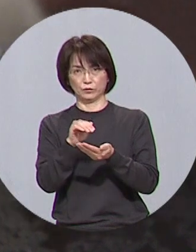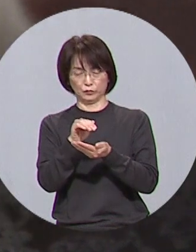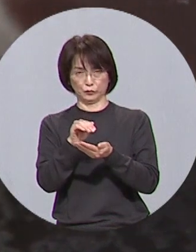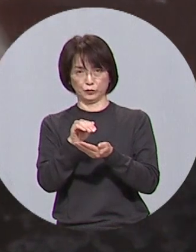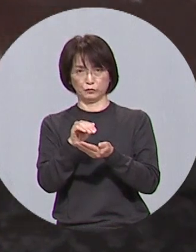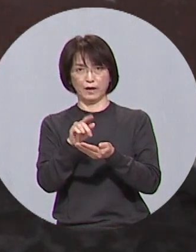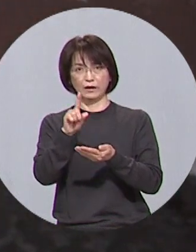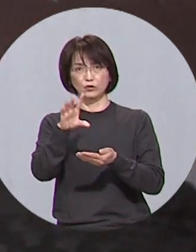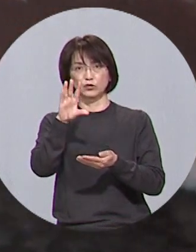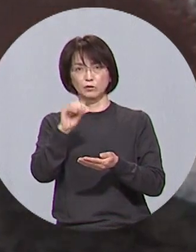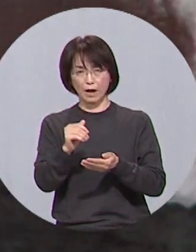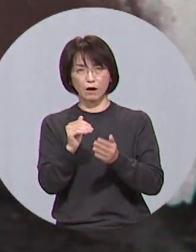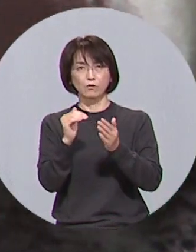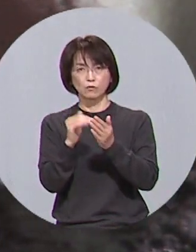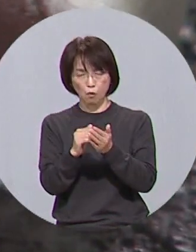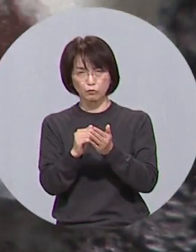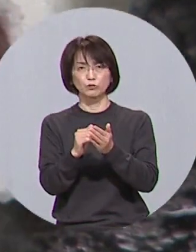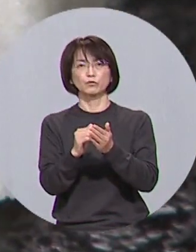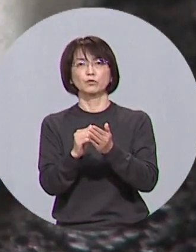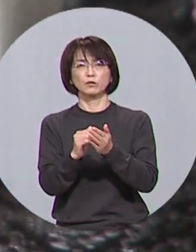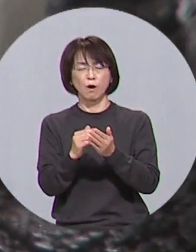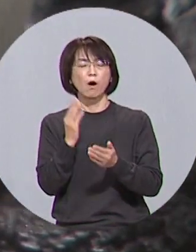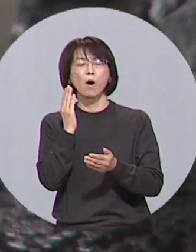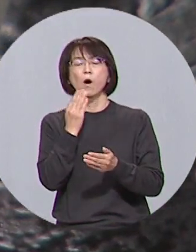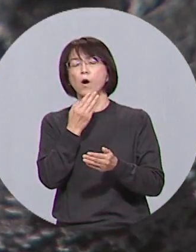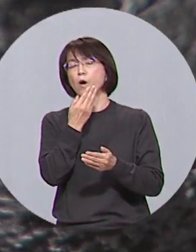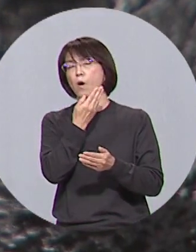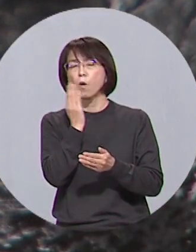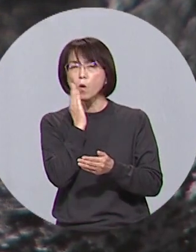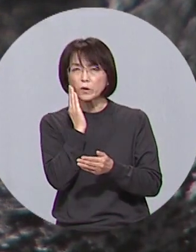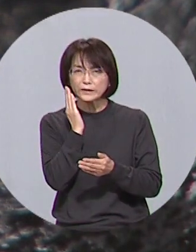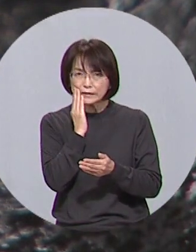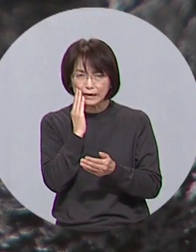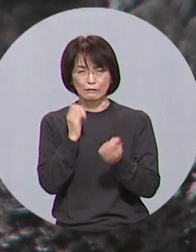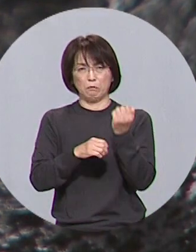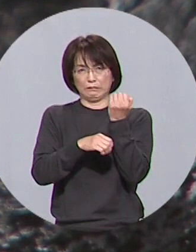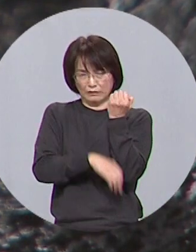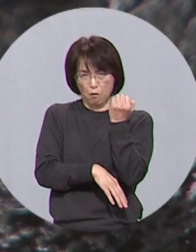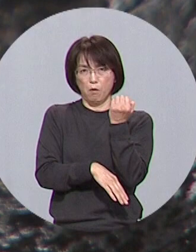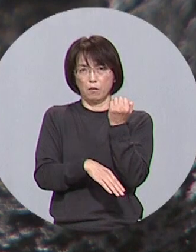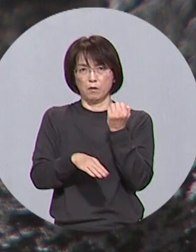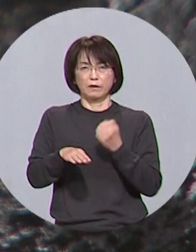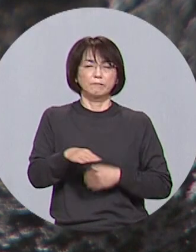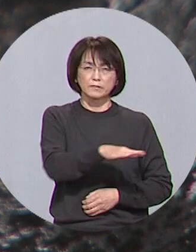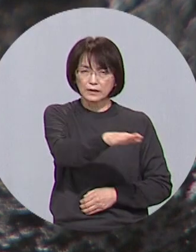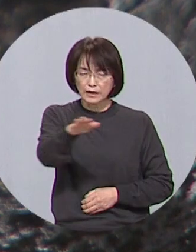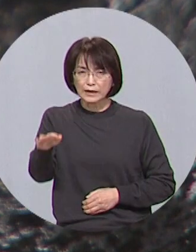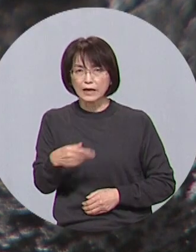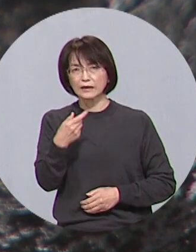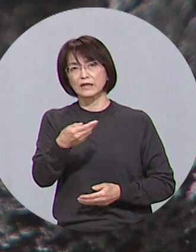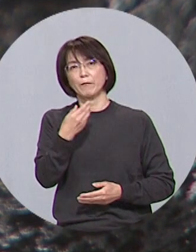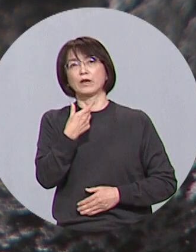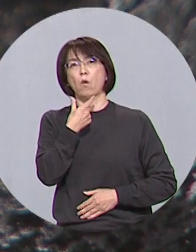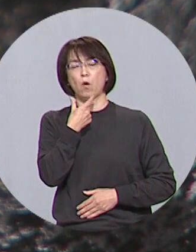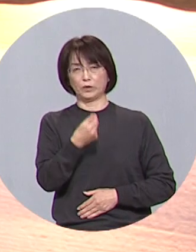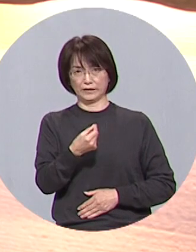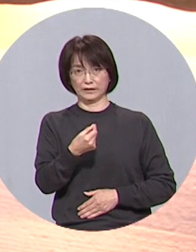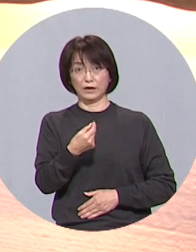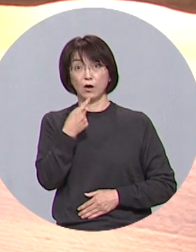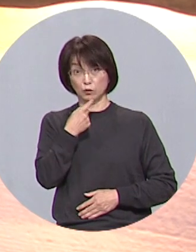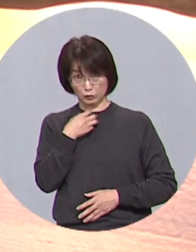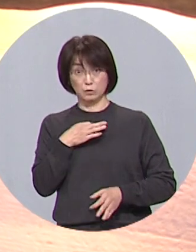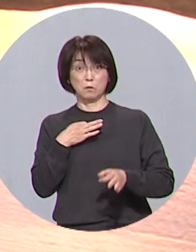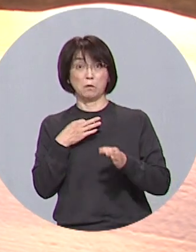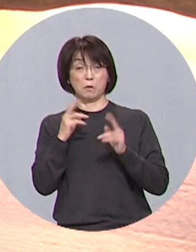十万石の美味しさの原点であります。ぜひたくさんの方に食べてもらいたいなと思ってますし、弊社は与